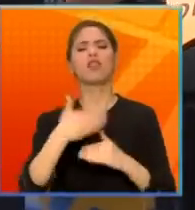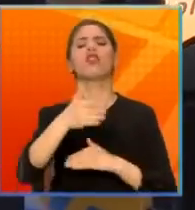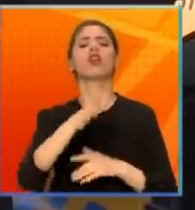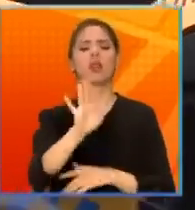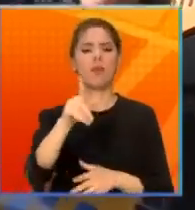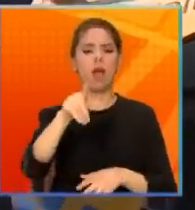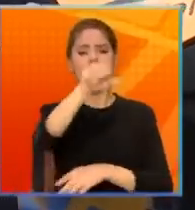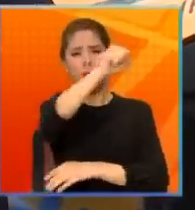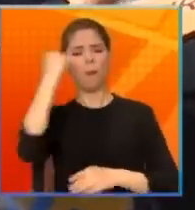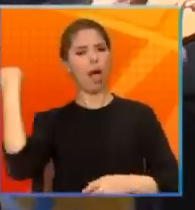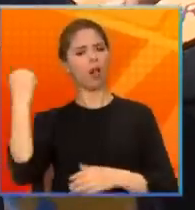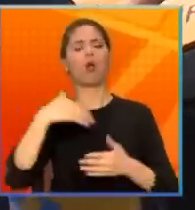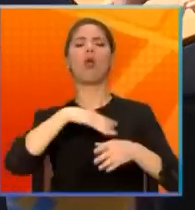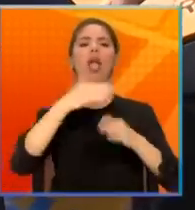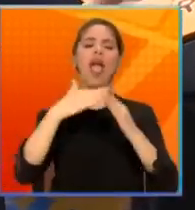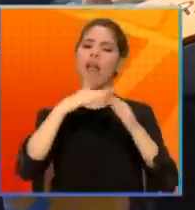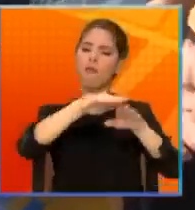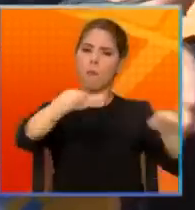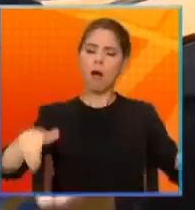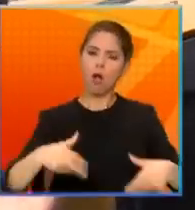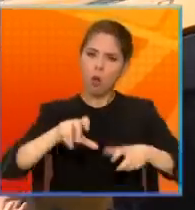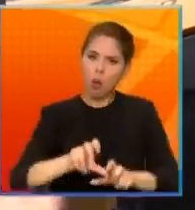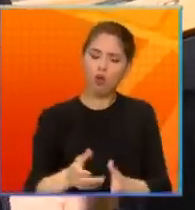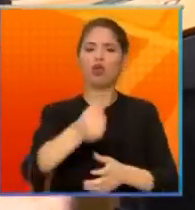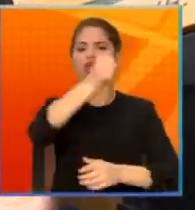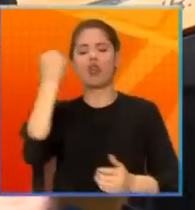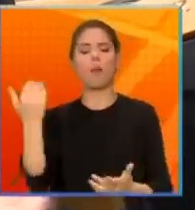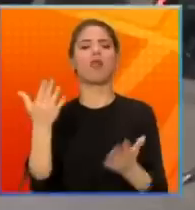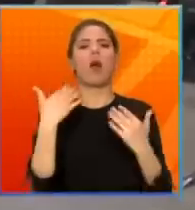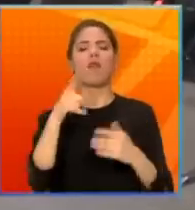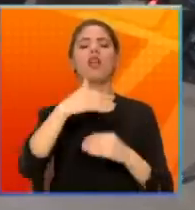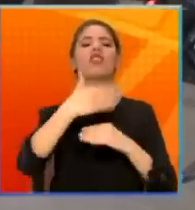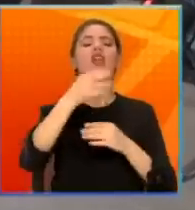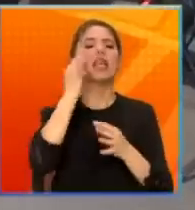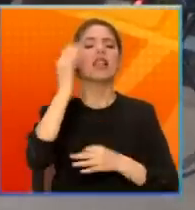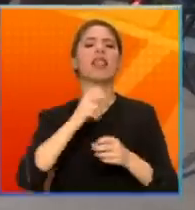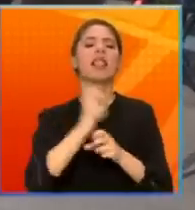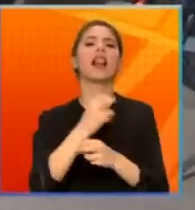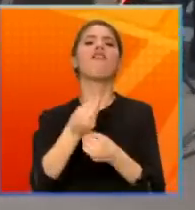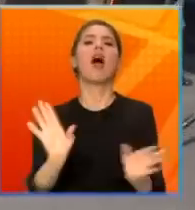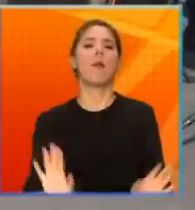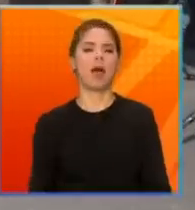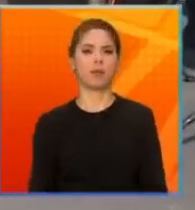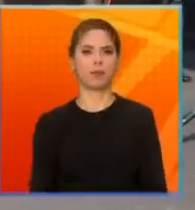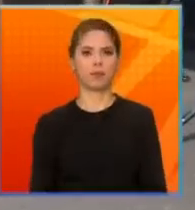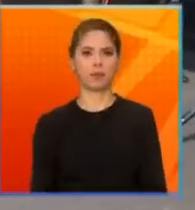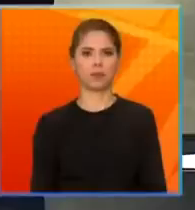camını, çerçeveni. Çık balkonuna. Orada hava al. Dışarıdaki insanlara niye riske atıyorsun ya?